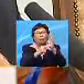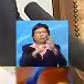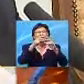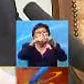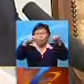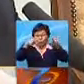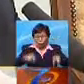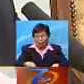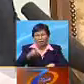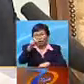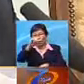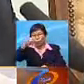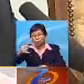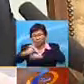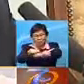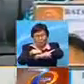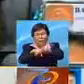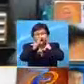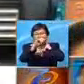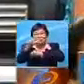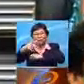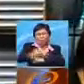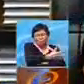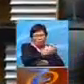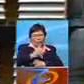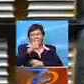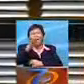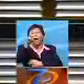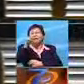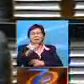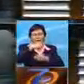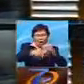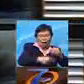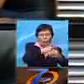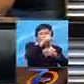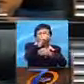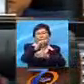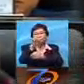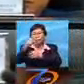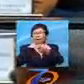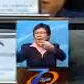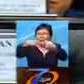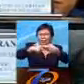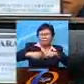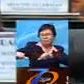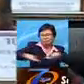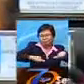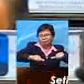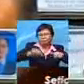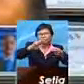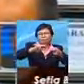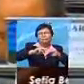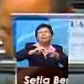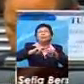DOJ sebelum ini membuat saman sivil untuk menyita aset berkaitan 1MDB yang dikaitkan dengan kegiatan